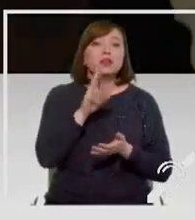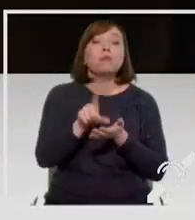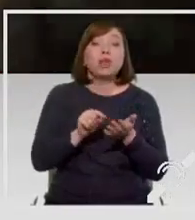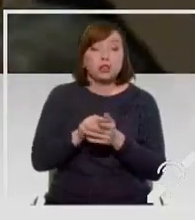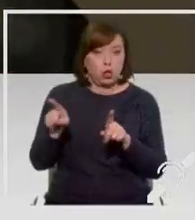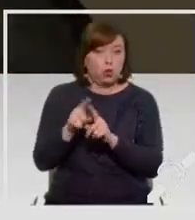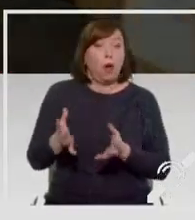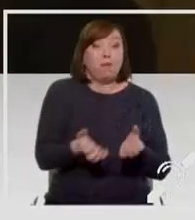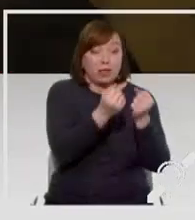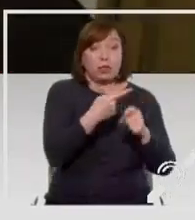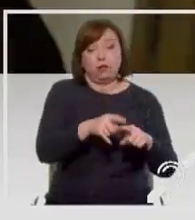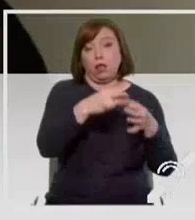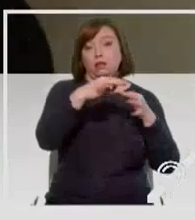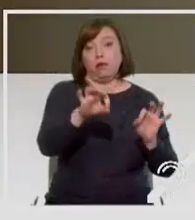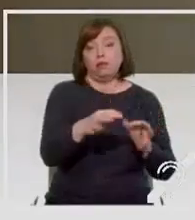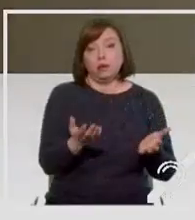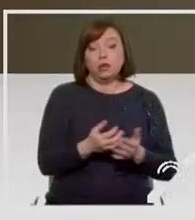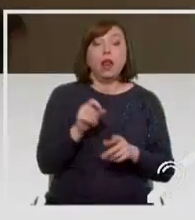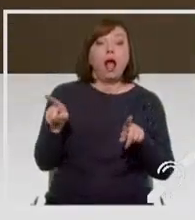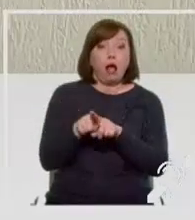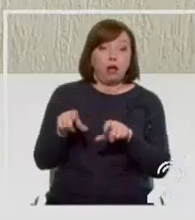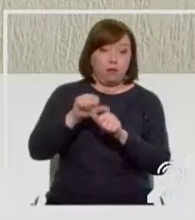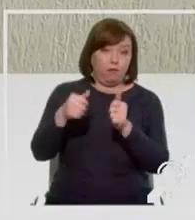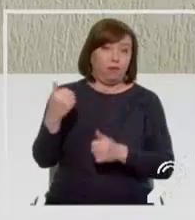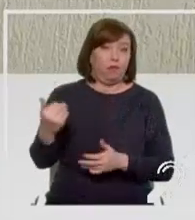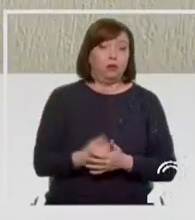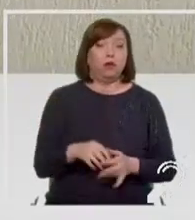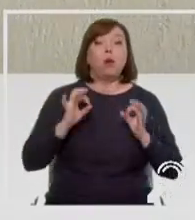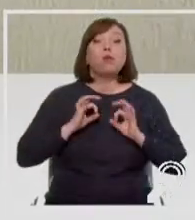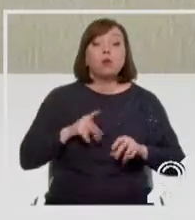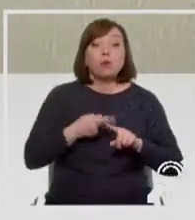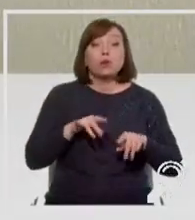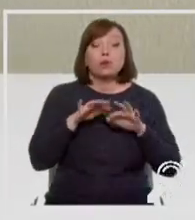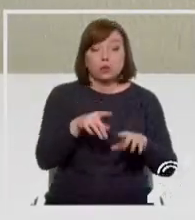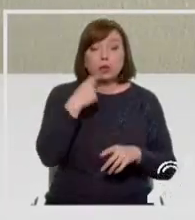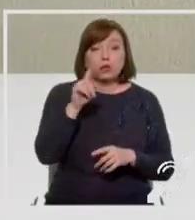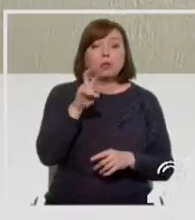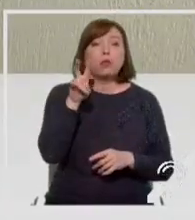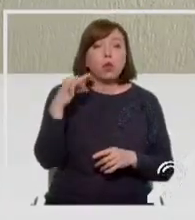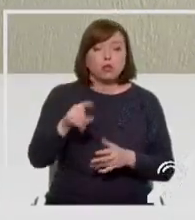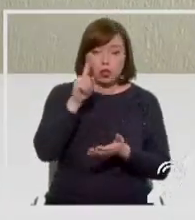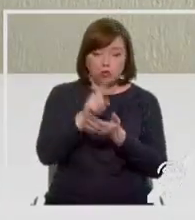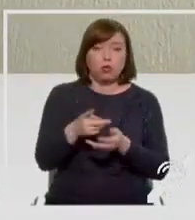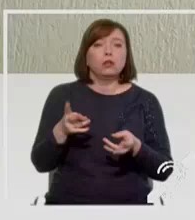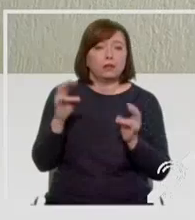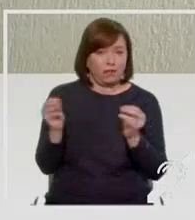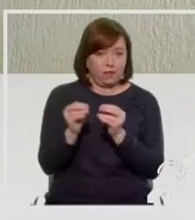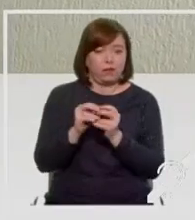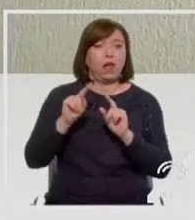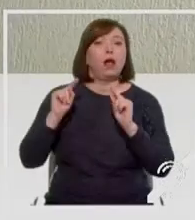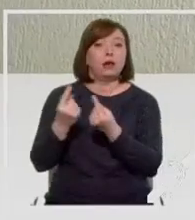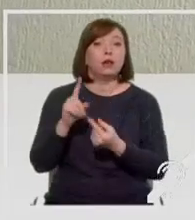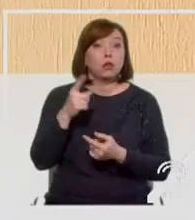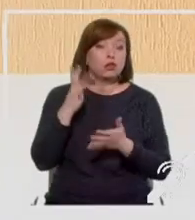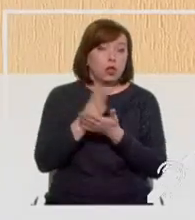ce nu vreți să discutați cu noi? Nu-mi place de voi. Procurorul de cază susține că Blonski trebuie să rămână în arest preventiv,